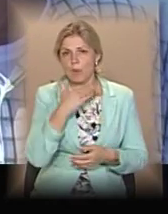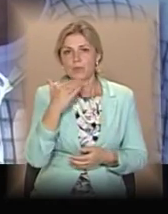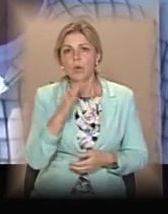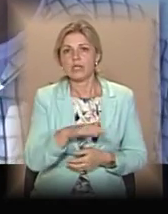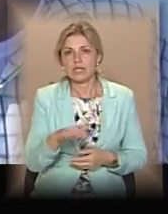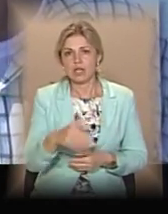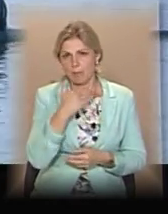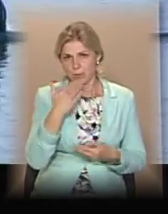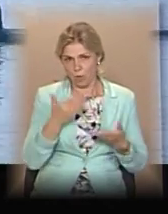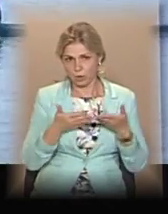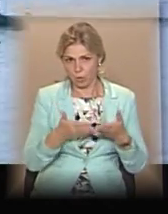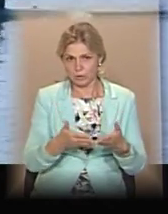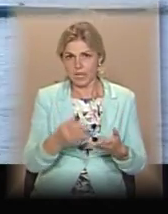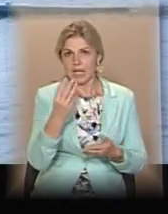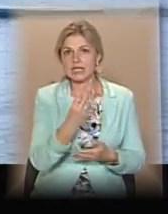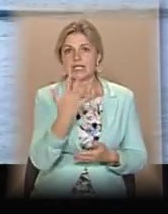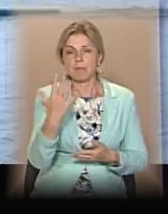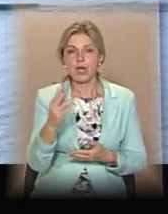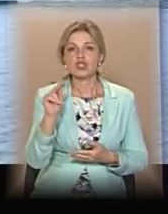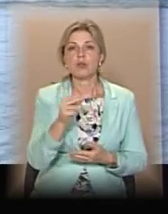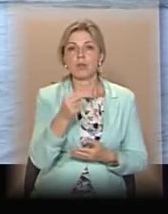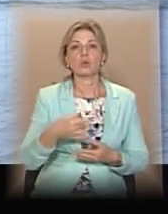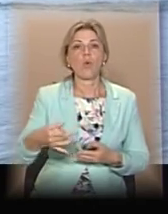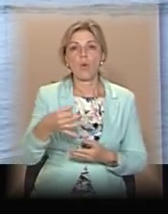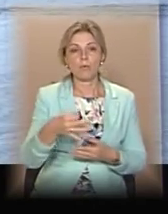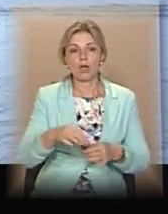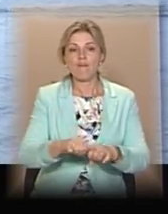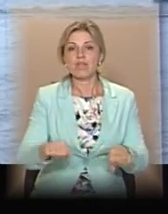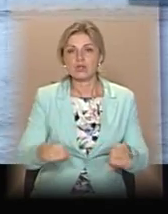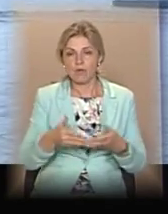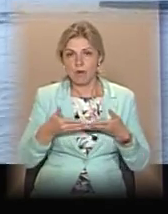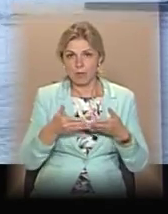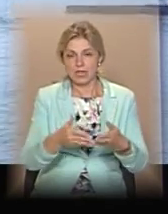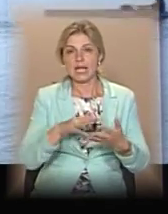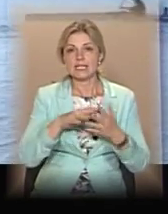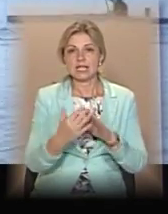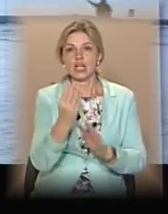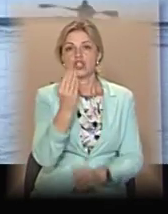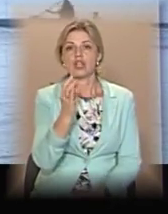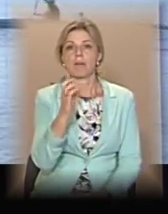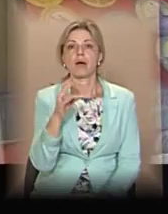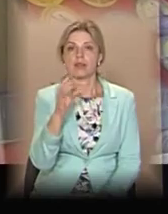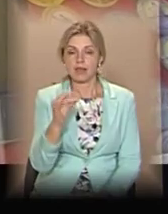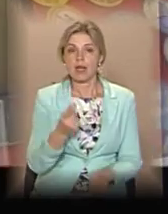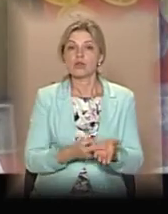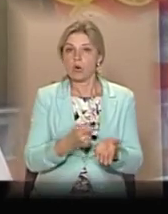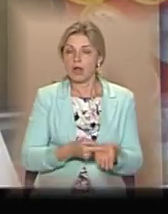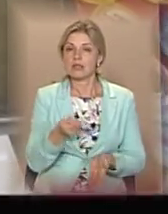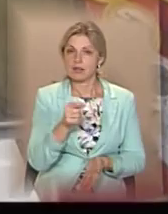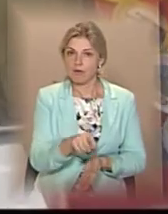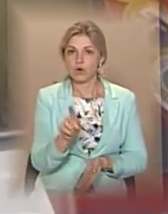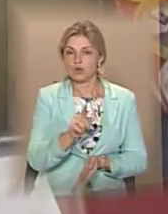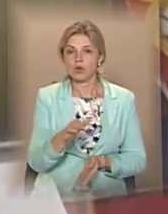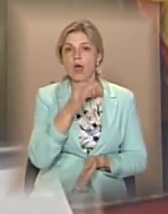много лодок. 35-й чемпіонат області з веслування на байдарках у селі Щербані є свідченням того, що